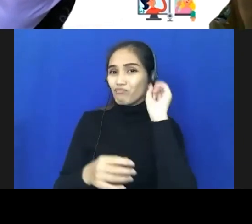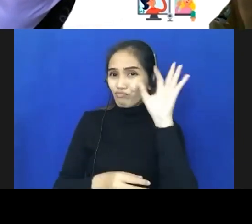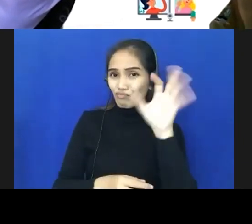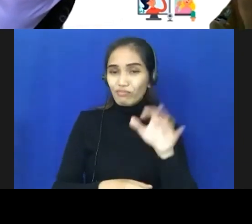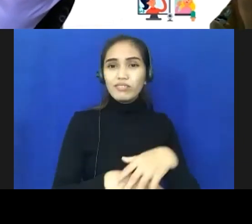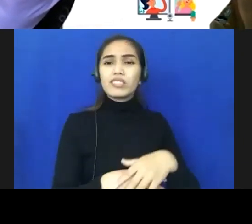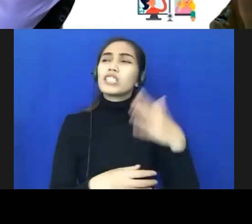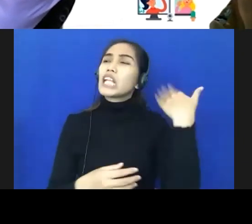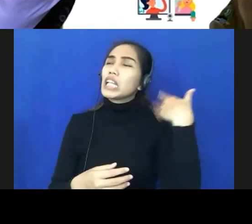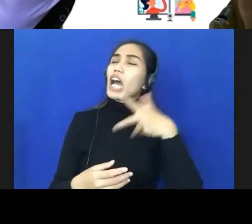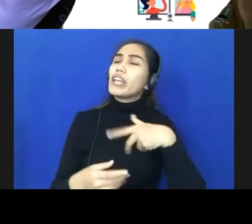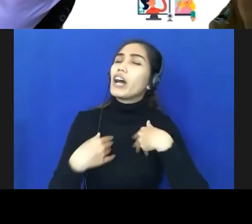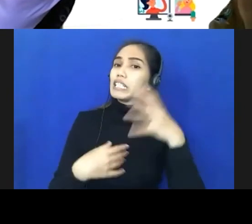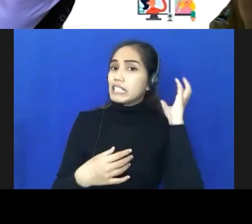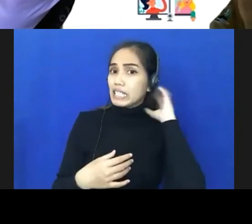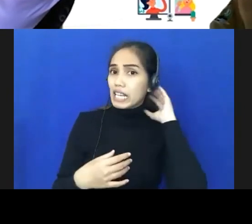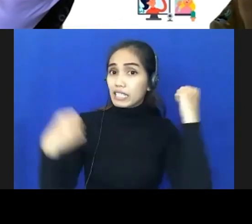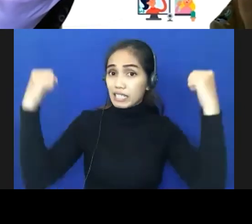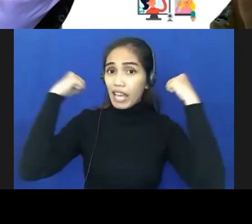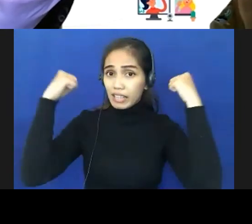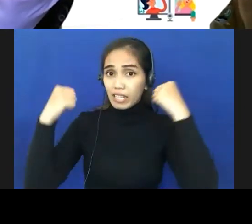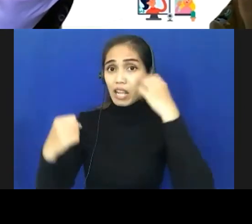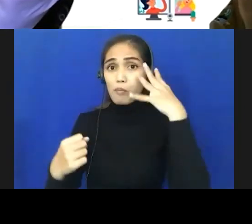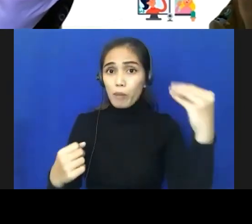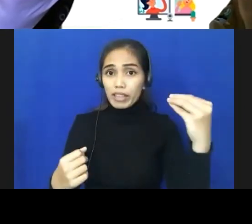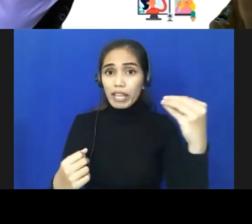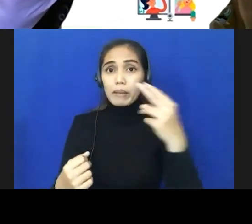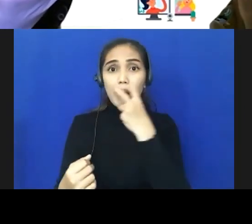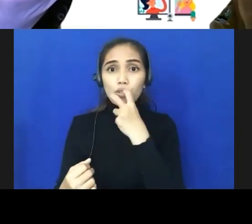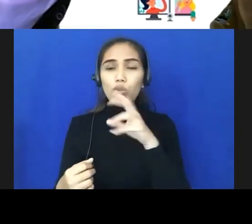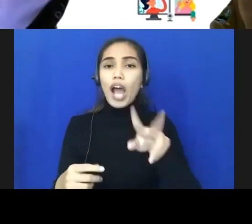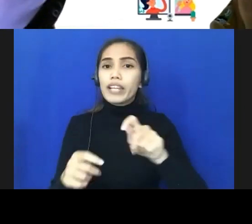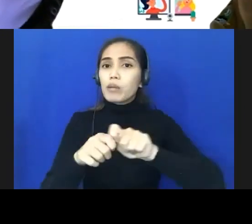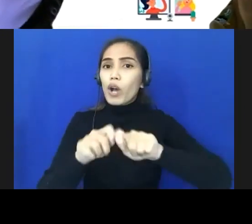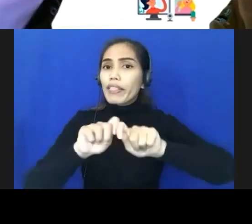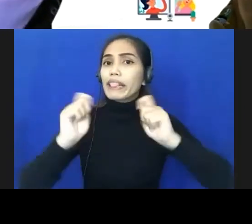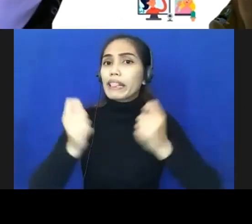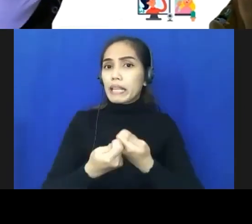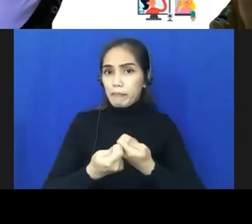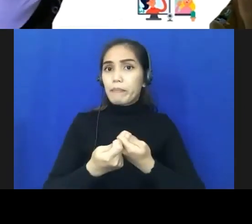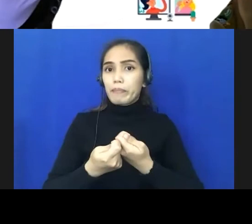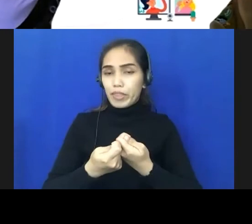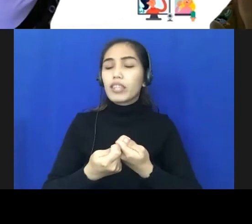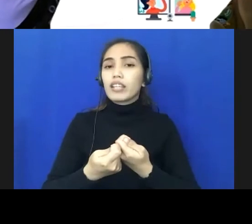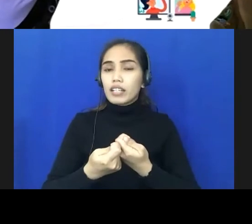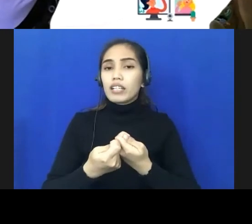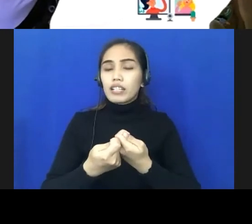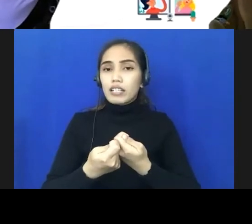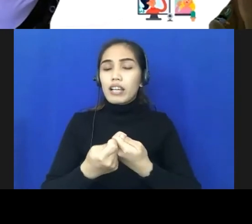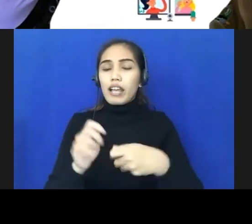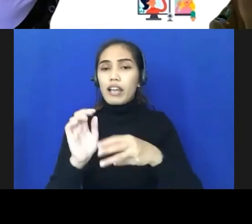kan kita di Dinas Kesehatan Kabupaten Bandung itu sudah dibentuk tim Satgas Monef MTBS ya. Nah kira-kira bagaimana